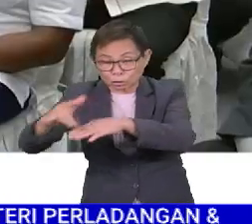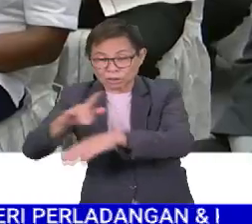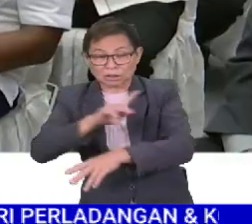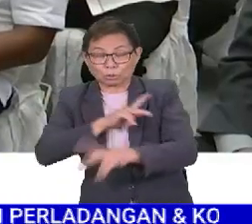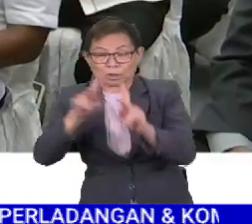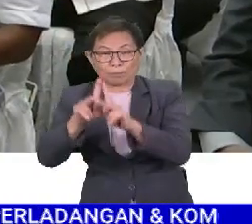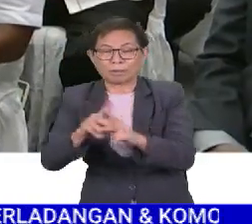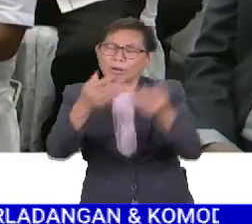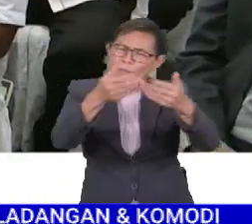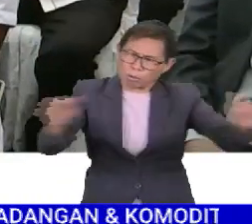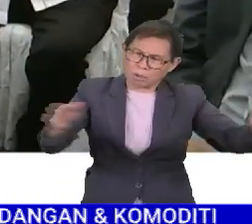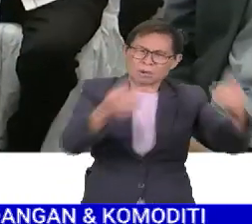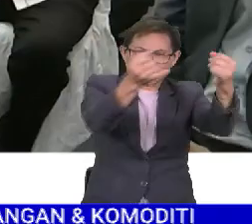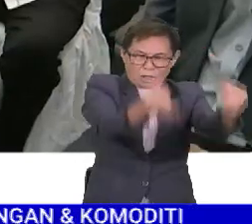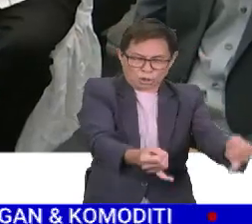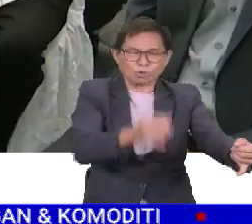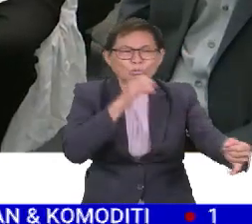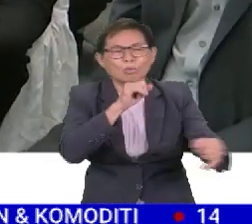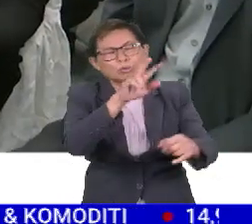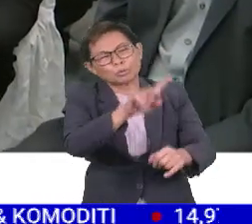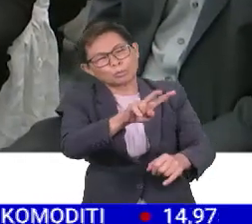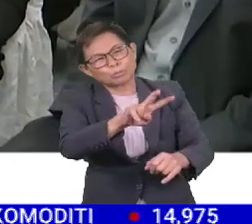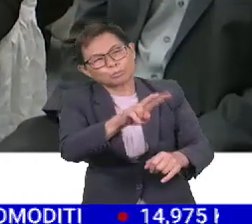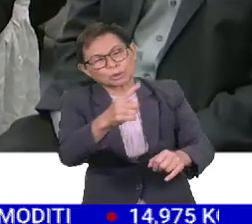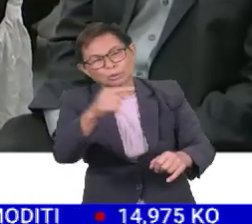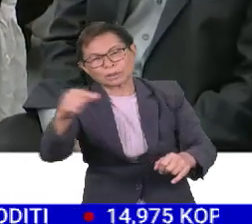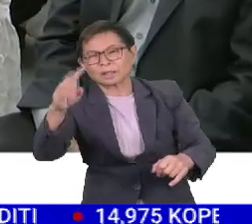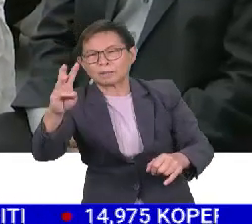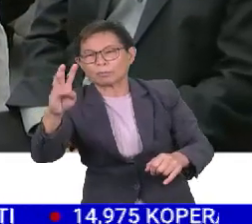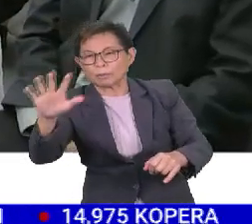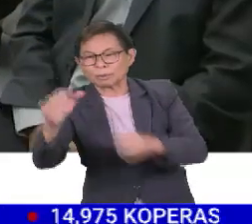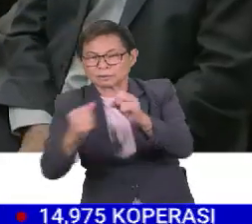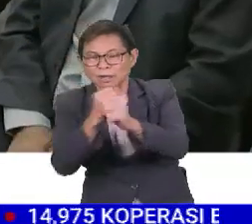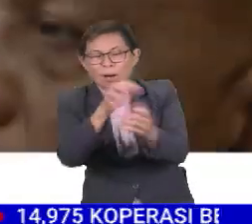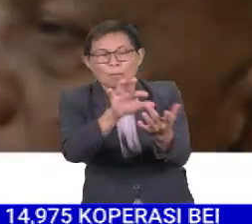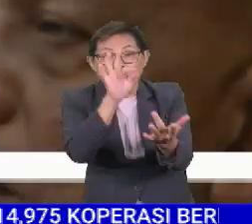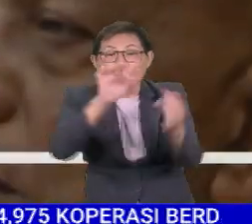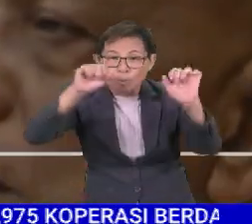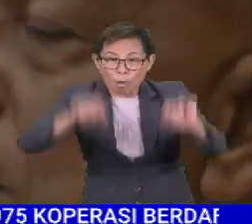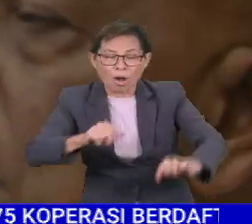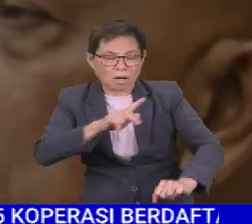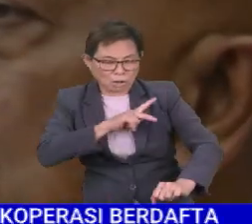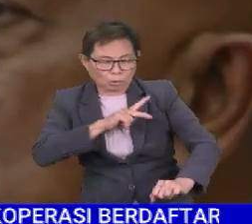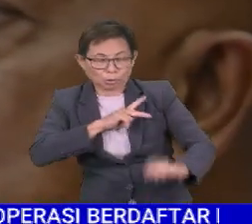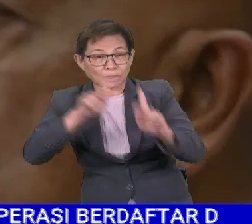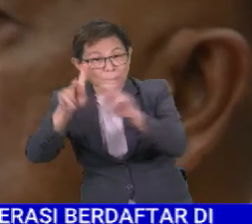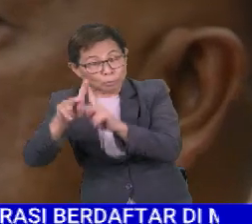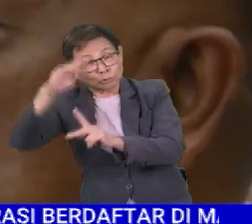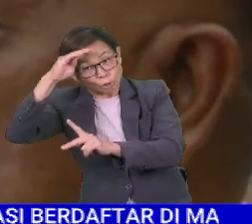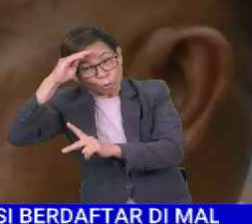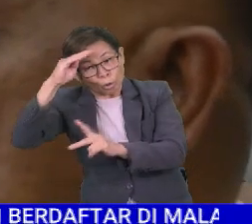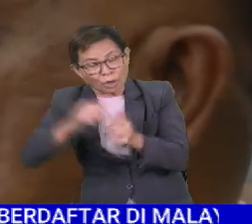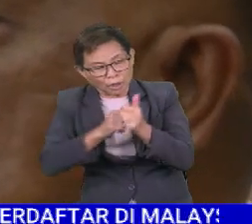terbuka kepada individu berusia antara 21 hingga 65 tahun pelantikan membolehkan ketua ketua kampung di Johor